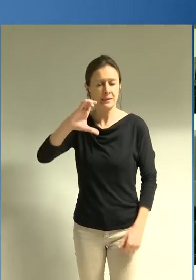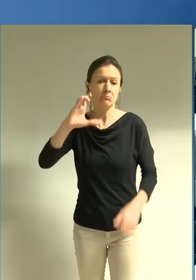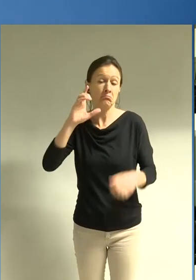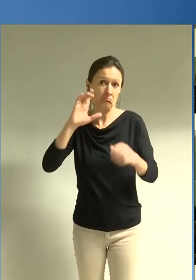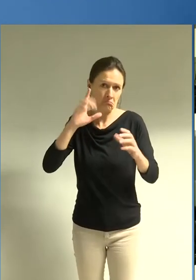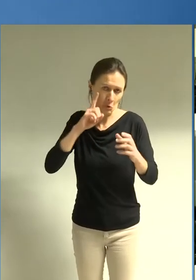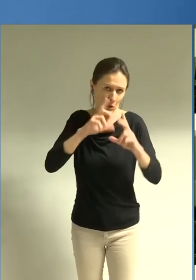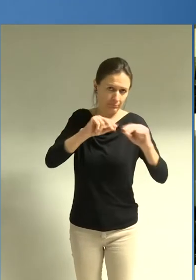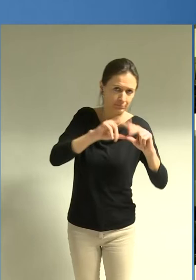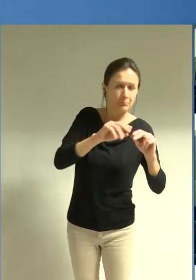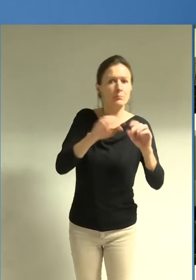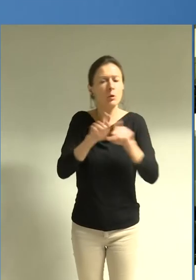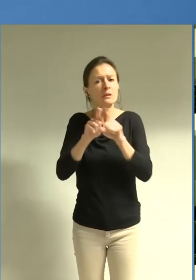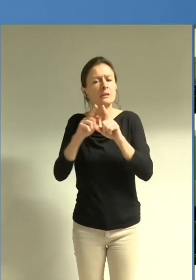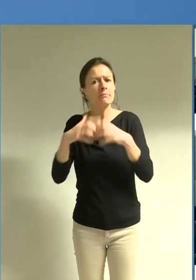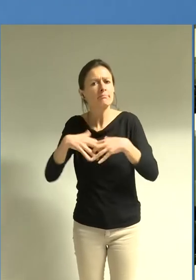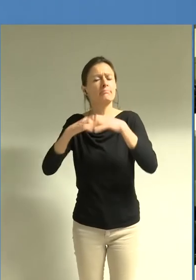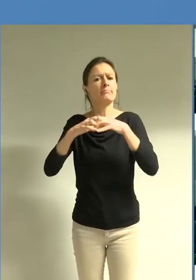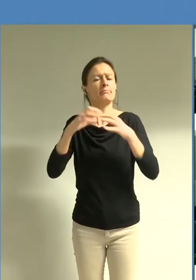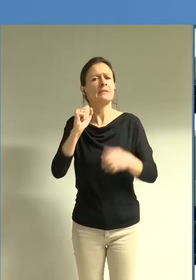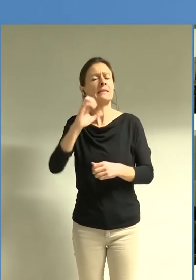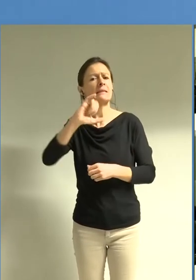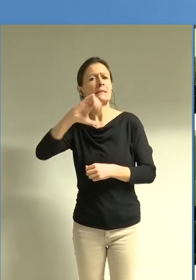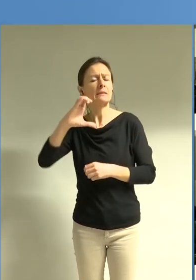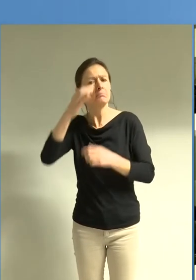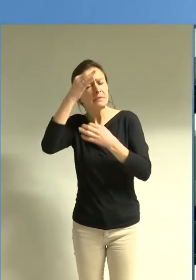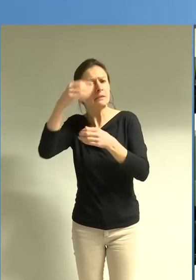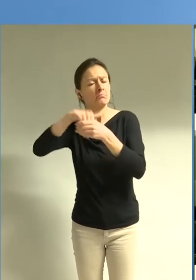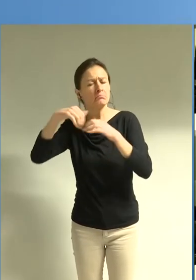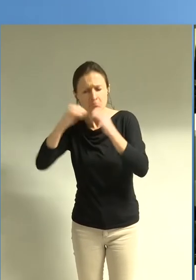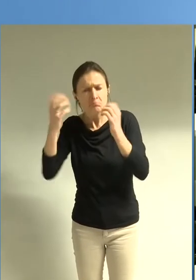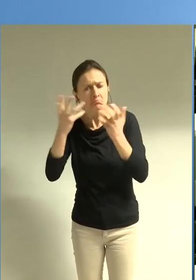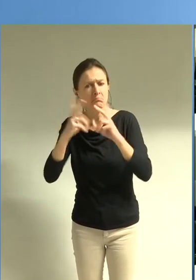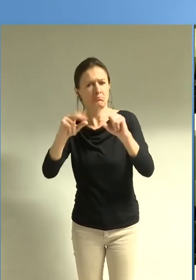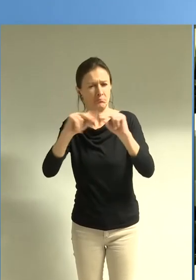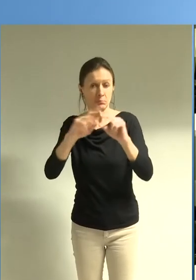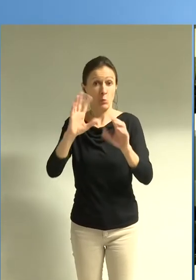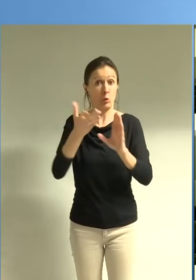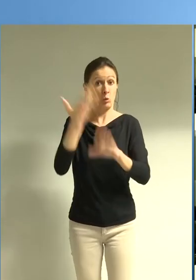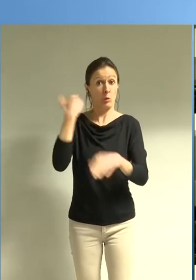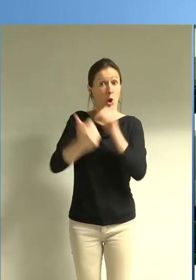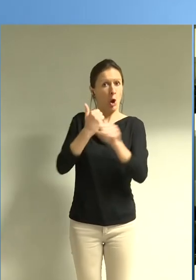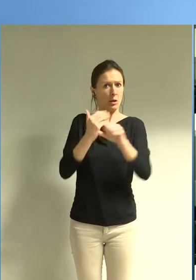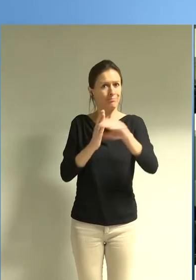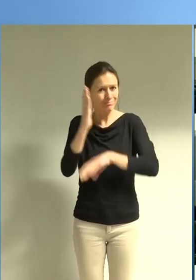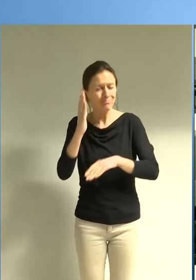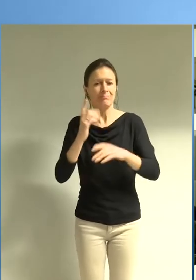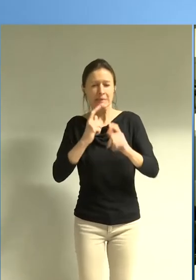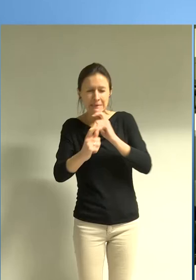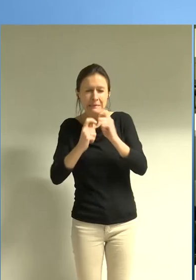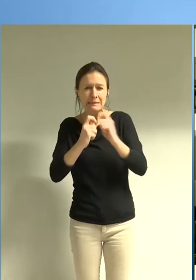de ce que celle ci sera particulièrement depuis plus d'un an un dialogue nourri entre la ville et l'association mixlab